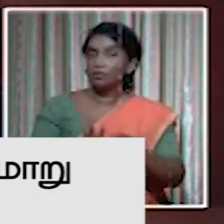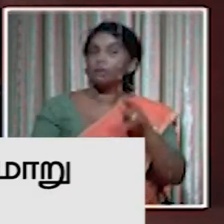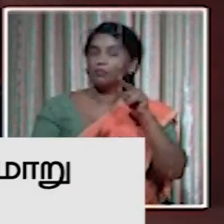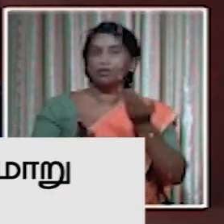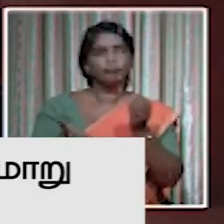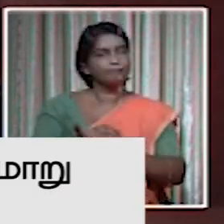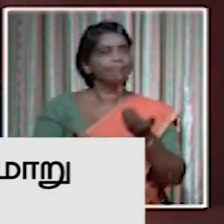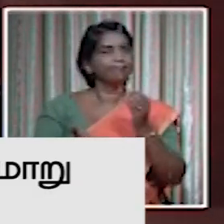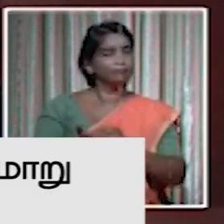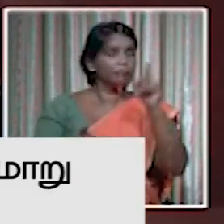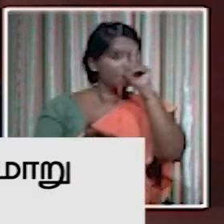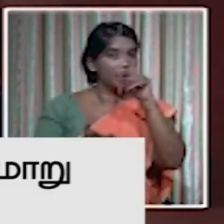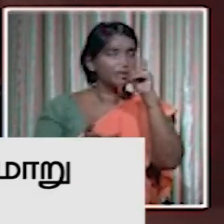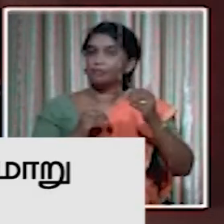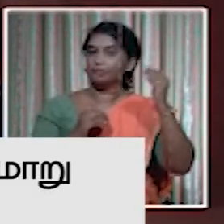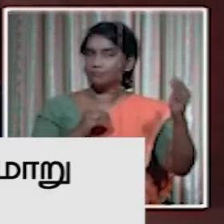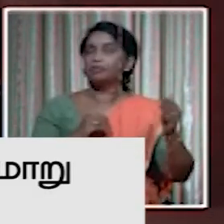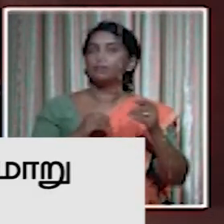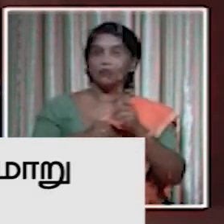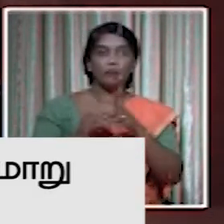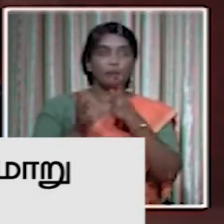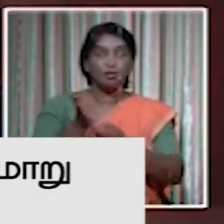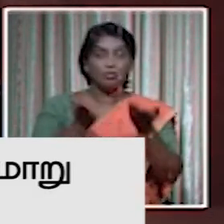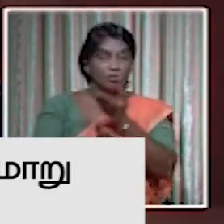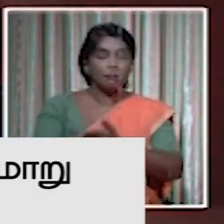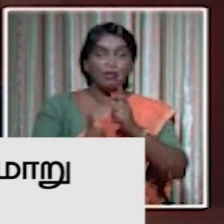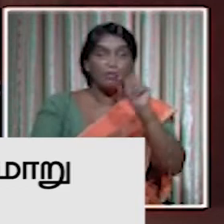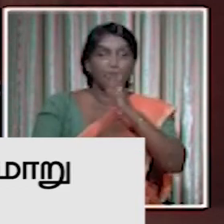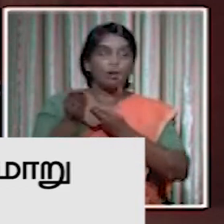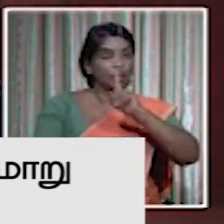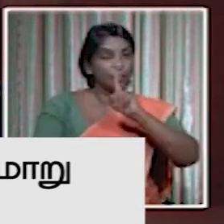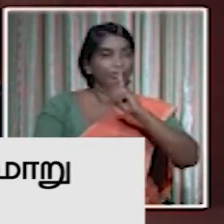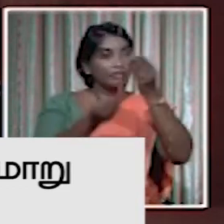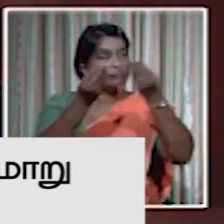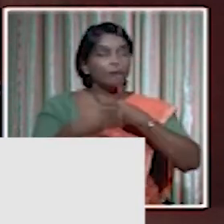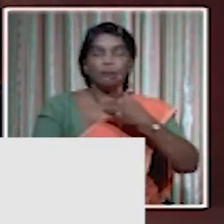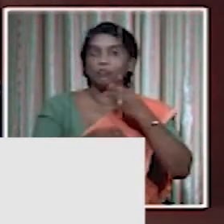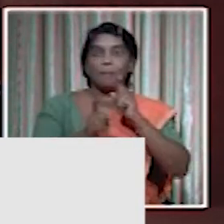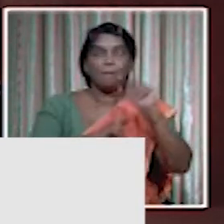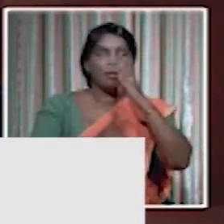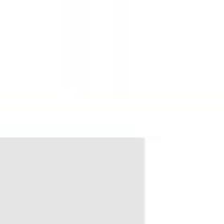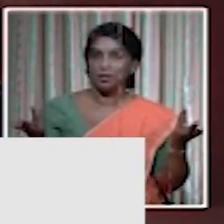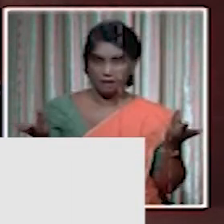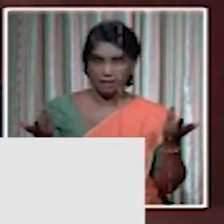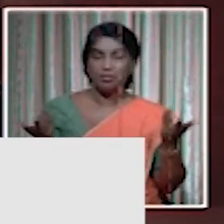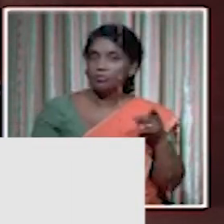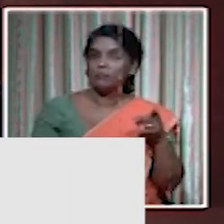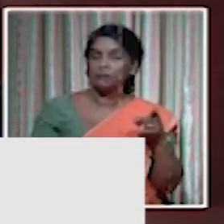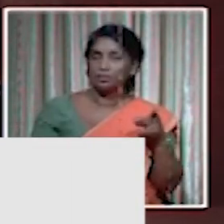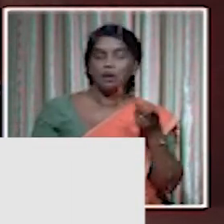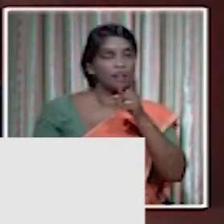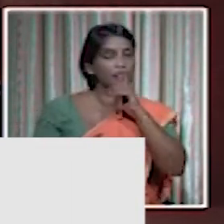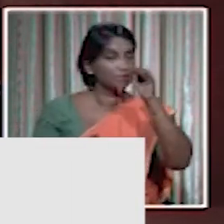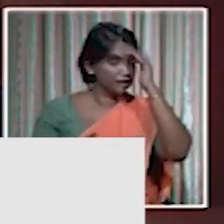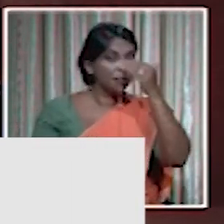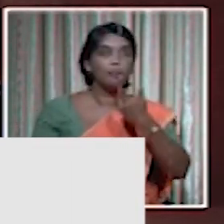දිගින් දිගටම මාස එකහමාරකට වඩා වැඩි කාලයක් මේ ගිවිසුම පාර්ලිමේන්තුවට ඉදිරිපත් කරන්න කියලා කිව්වත් මේ ගිවිසුම පාර්ලිමේන්තුවට ඉදිරිපත් කරේ නැහැ. ඒ නිසා ගරු